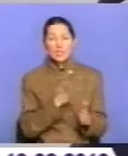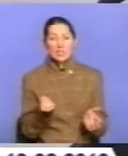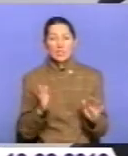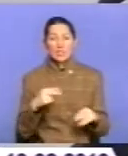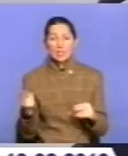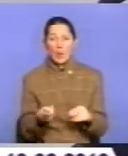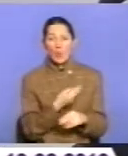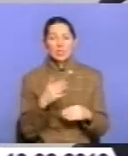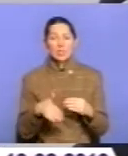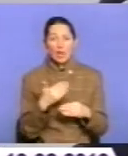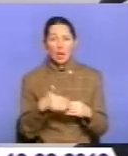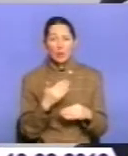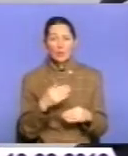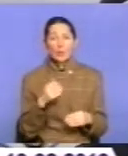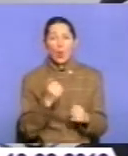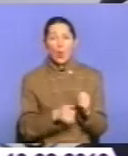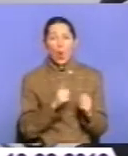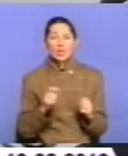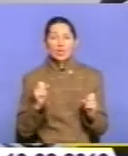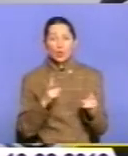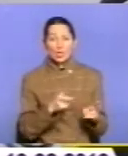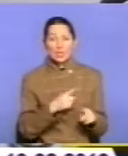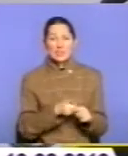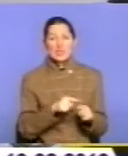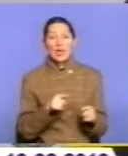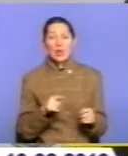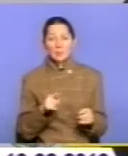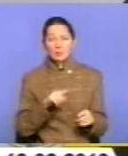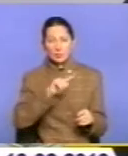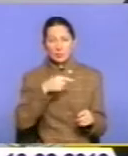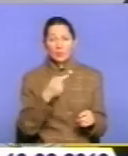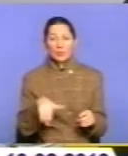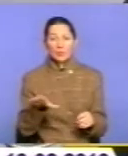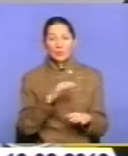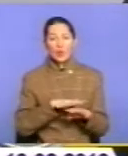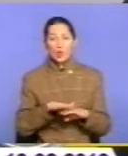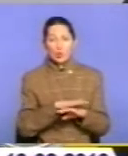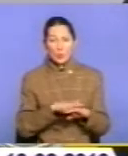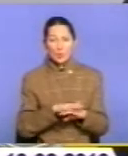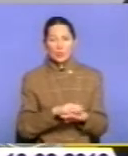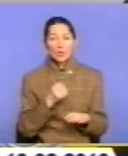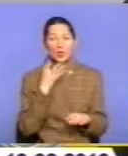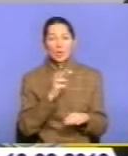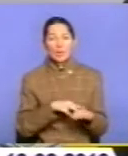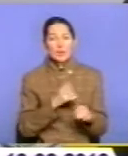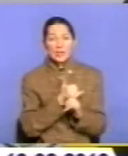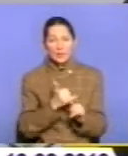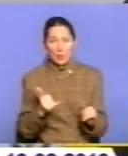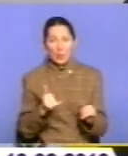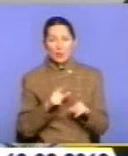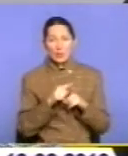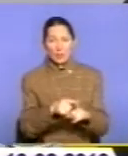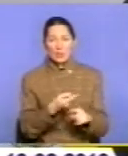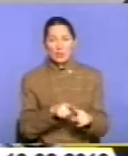вбивство – це виклик всьому суспільству. І якщо правоохоронна система не в змозі належним чином відповісти на цей виклик, то вона